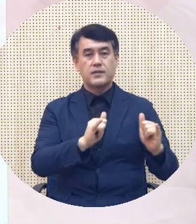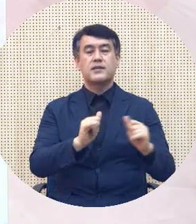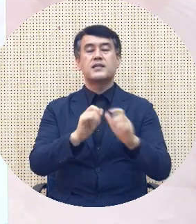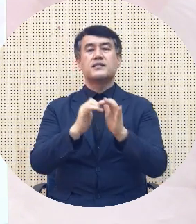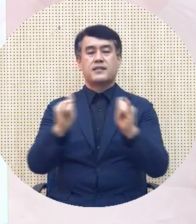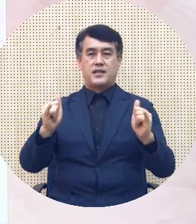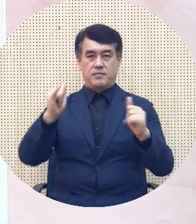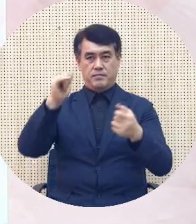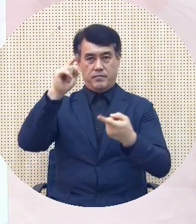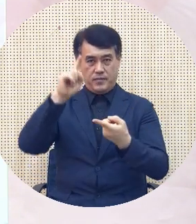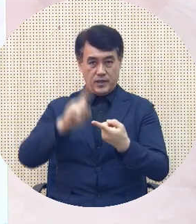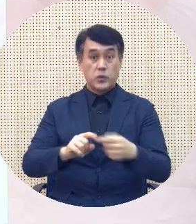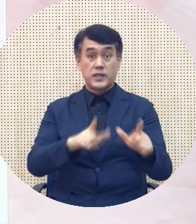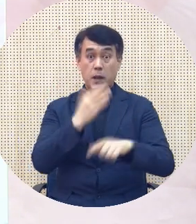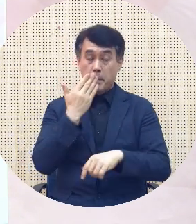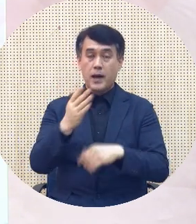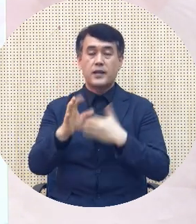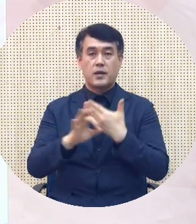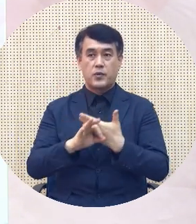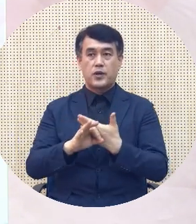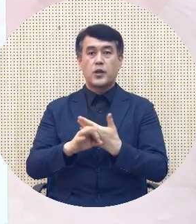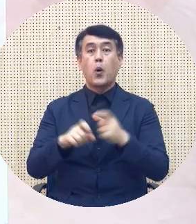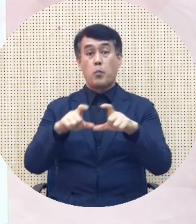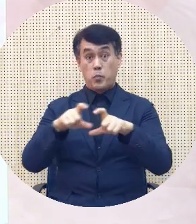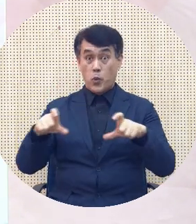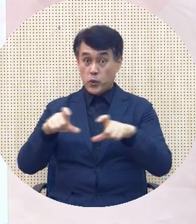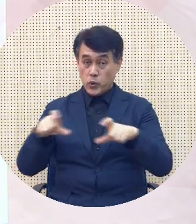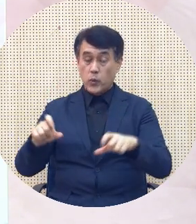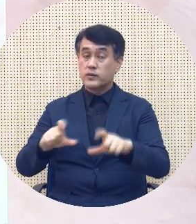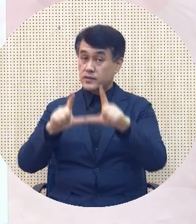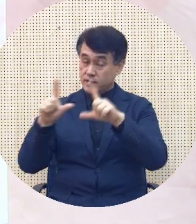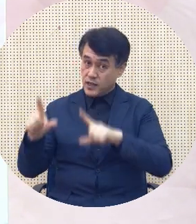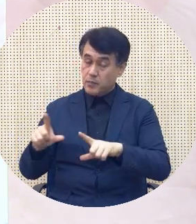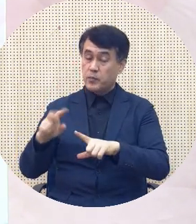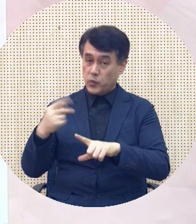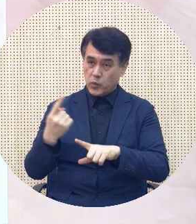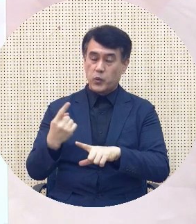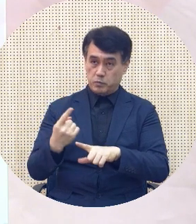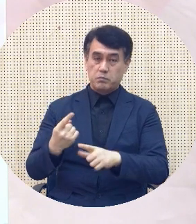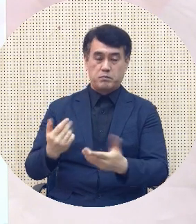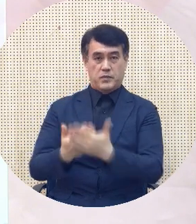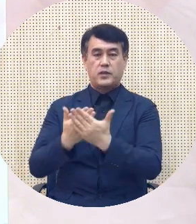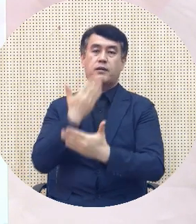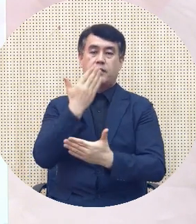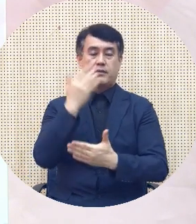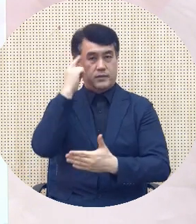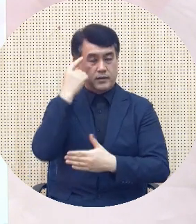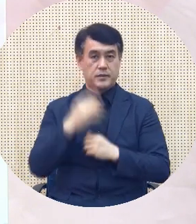있다면 평범한 일반 시민들의 삶도 질적으로 향상하게 될 것입니다.